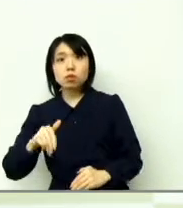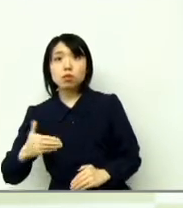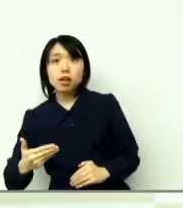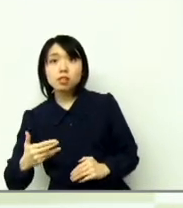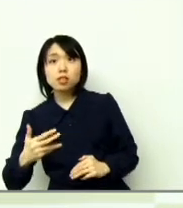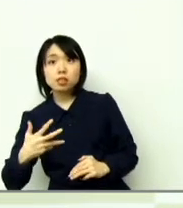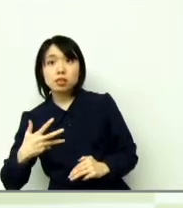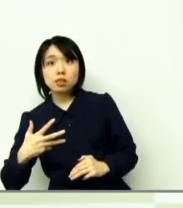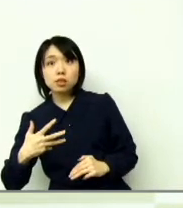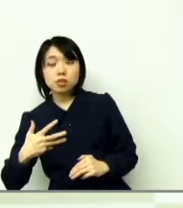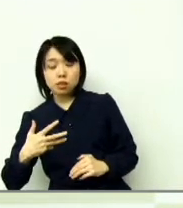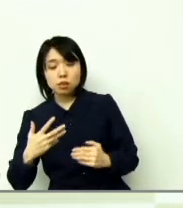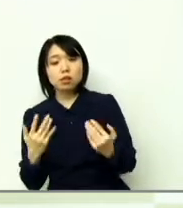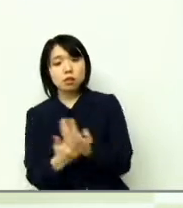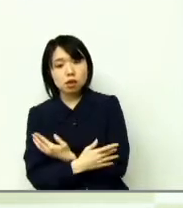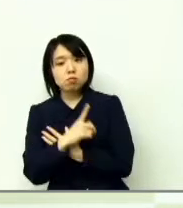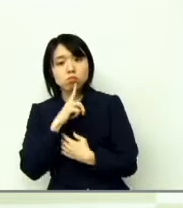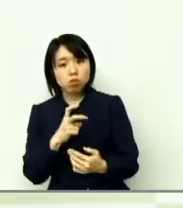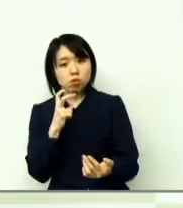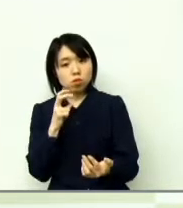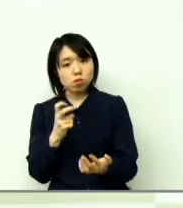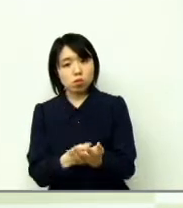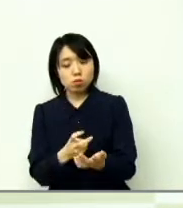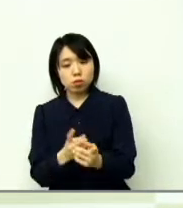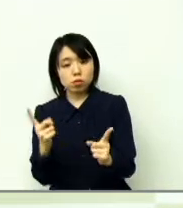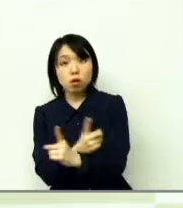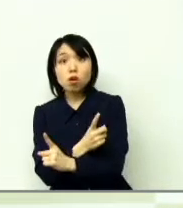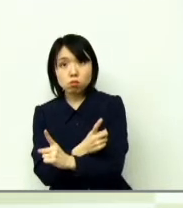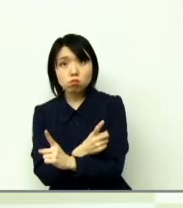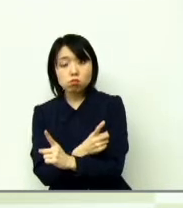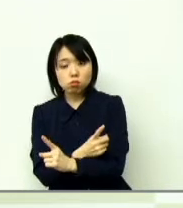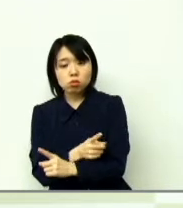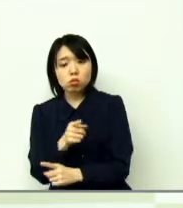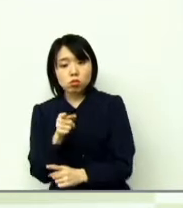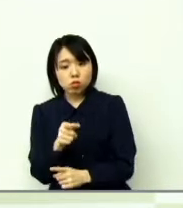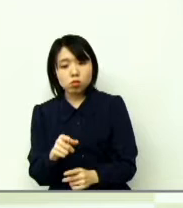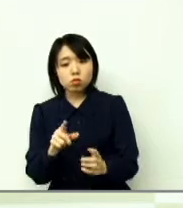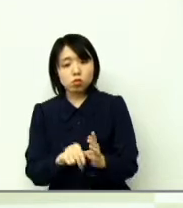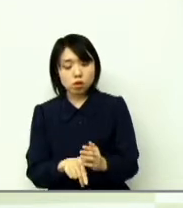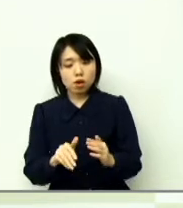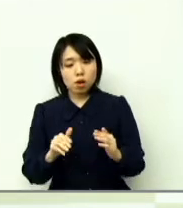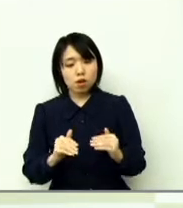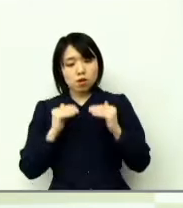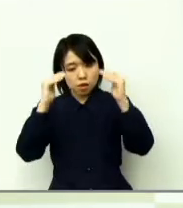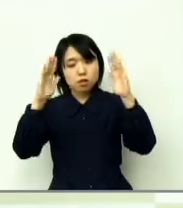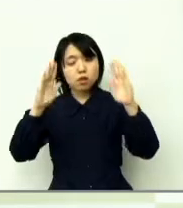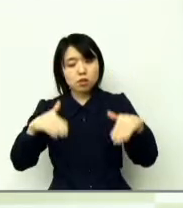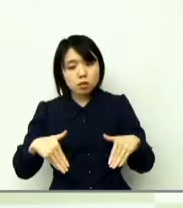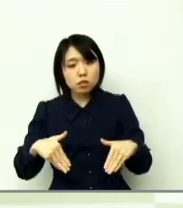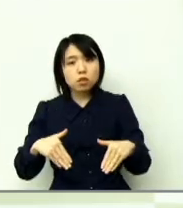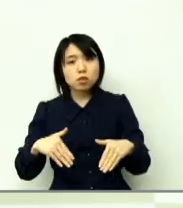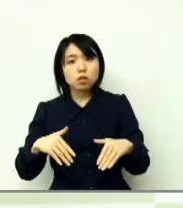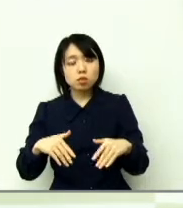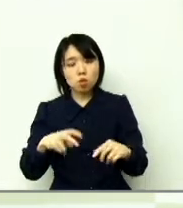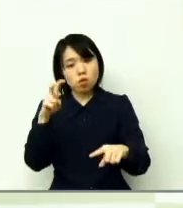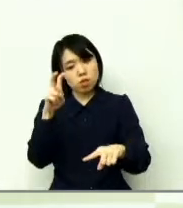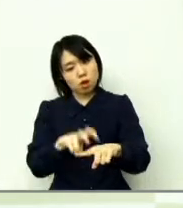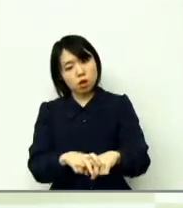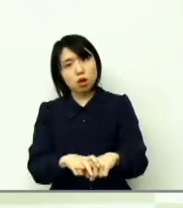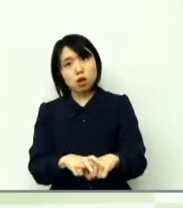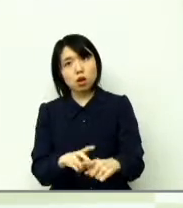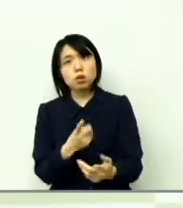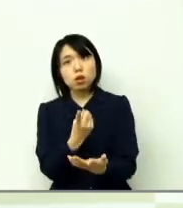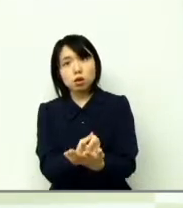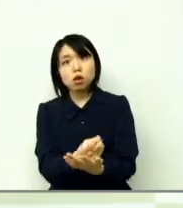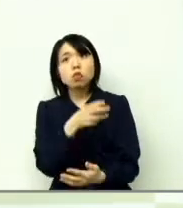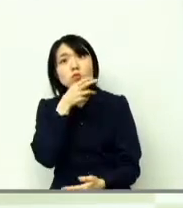改正民法が施行された場合、その成人式の参加年齢を揃えるなど、その成人式の変更をする考えがある